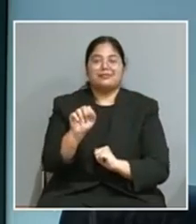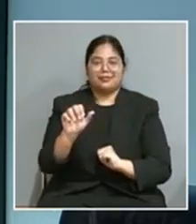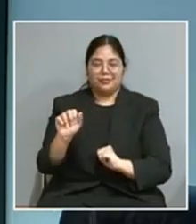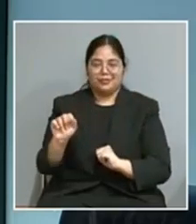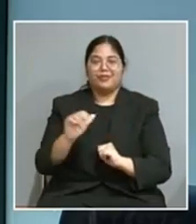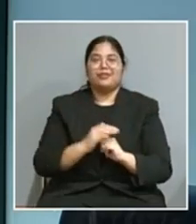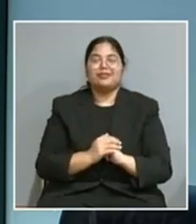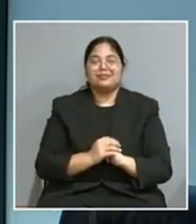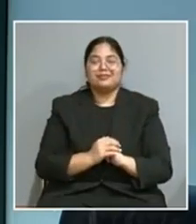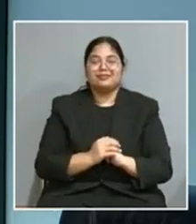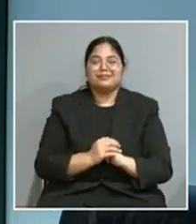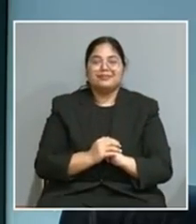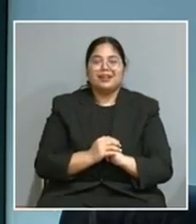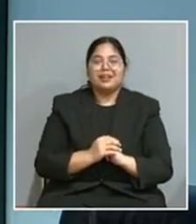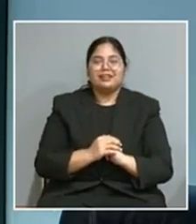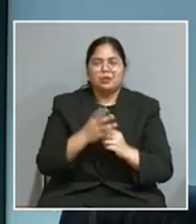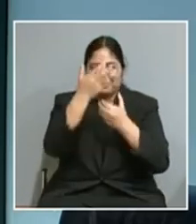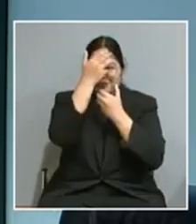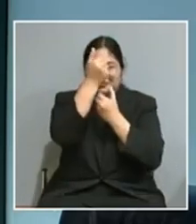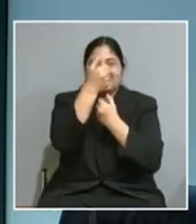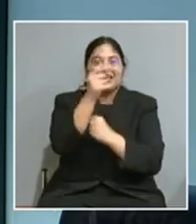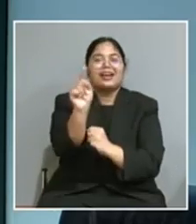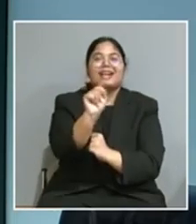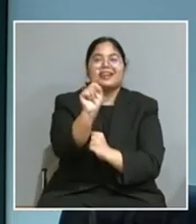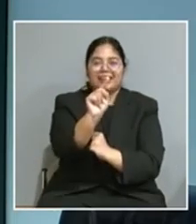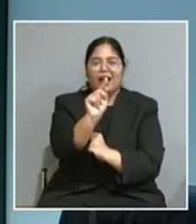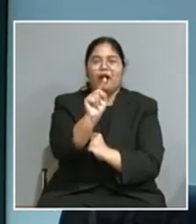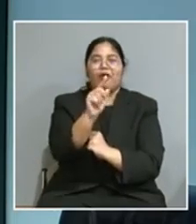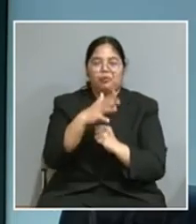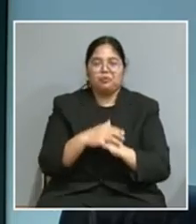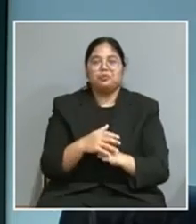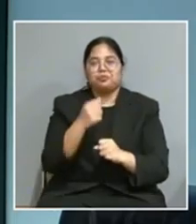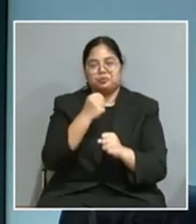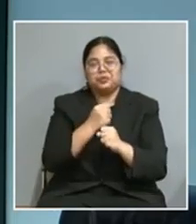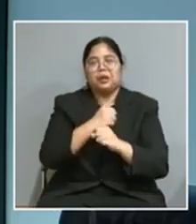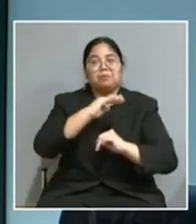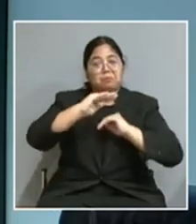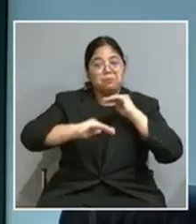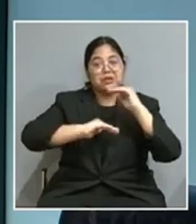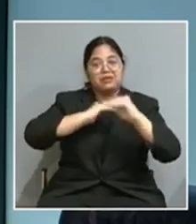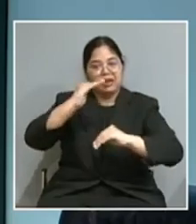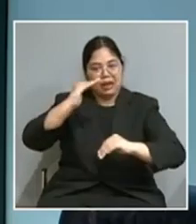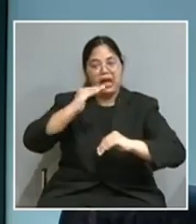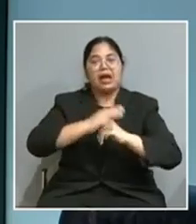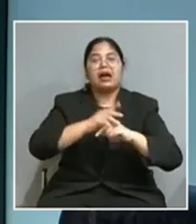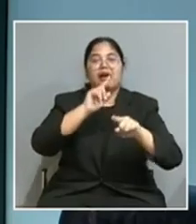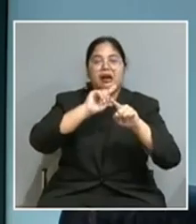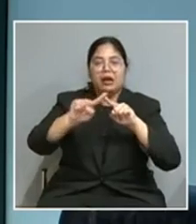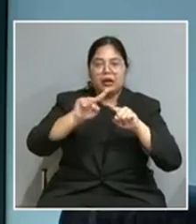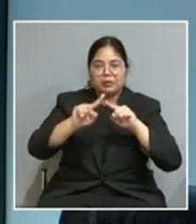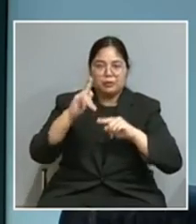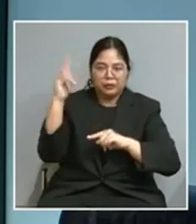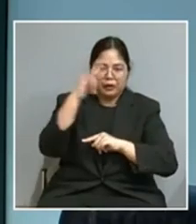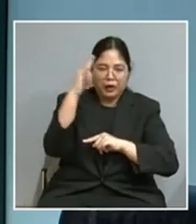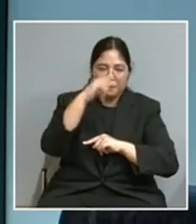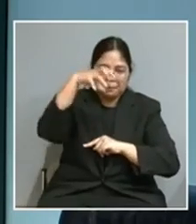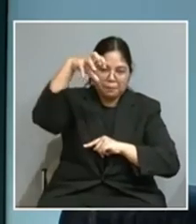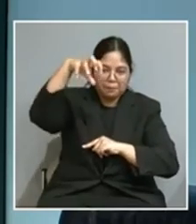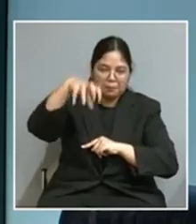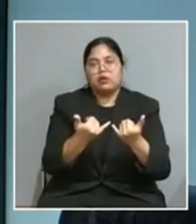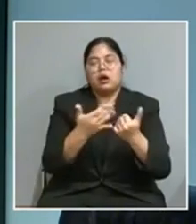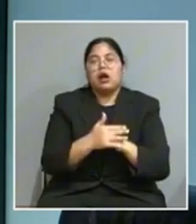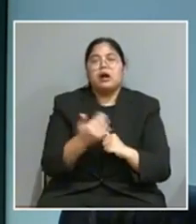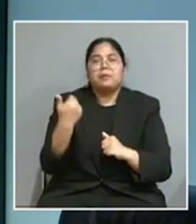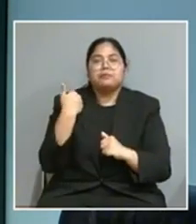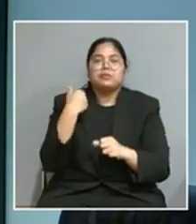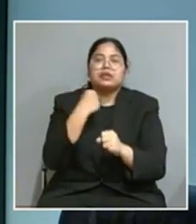eroคสมใจ่อมิติบุ Shortly J. Bridge completed